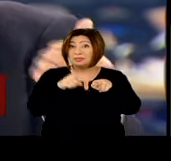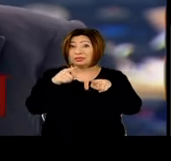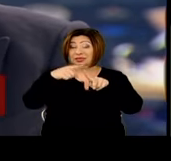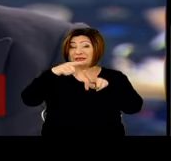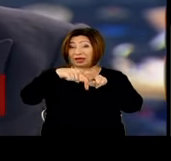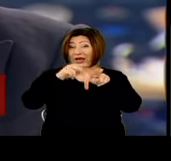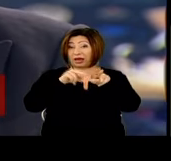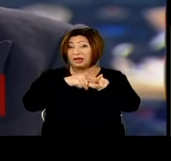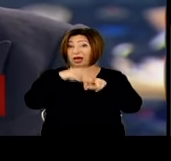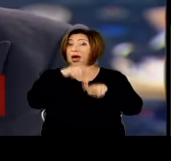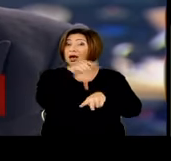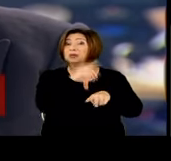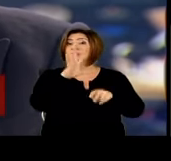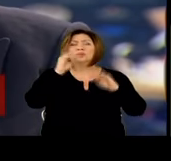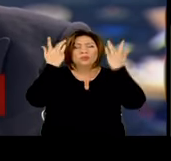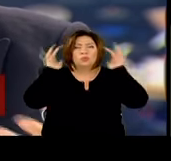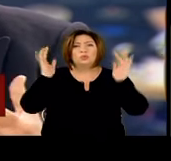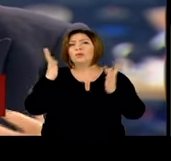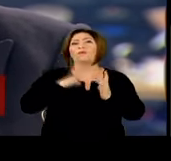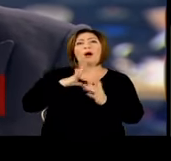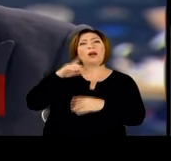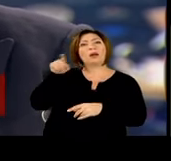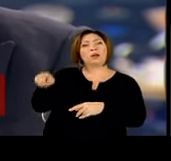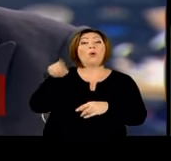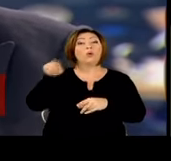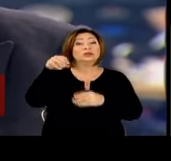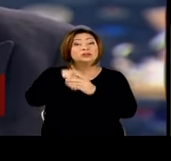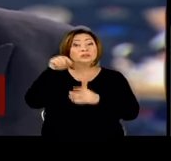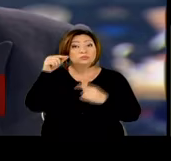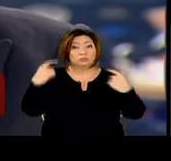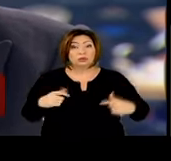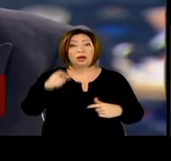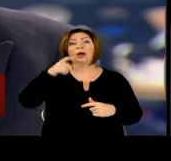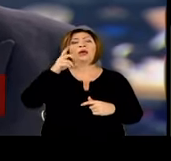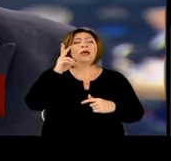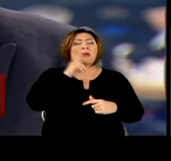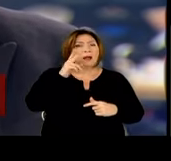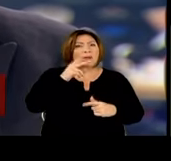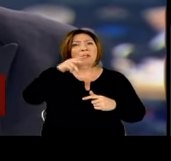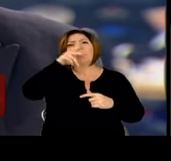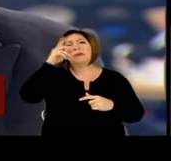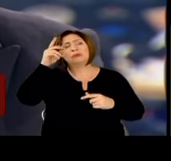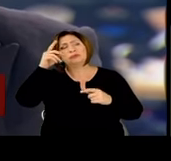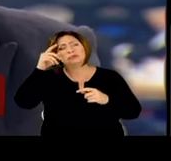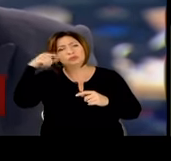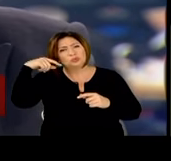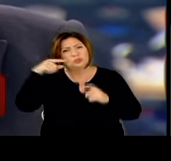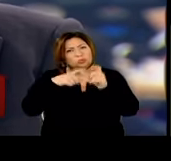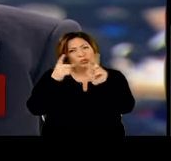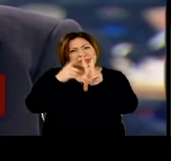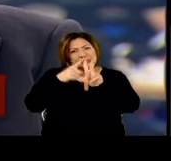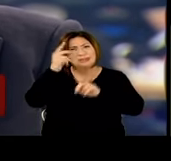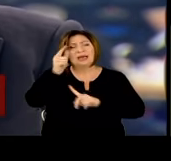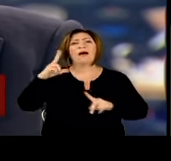kültürü taşıyan bir memleket. Onun için burada Yahudisi, Sünnisi, Alevisi efendim ne